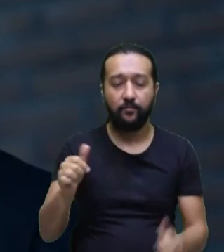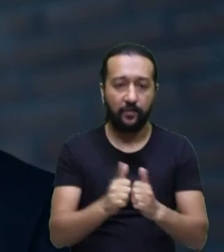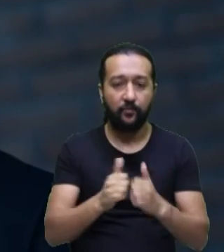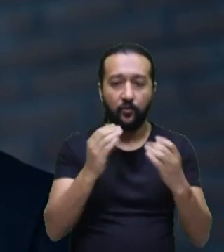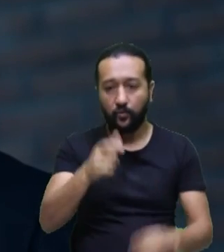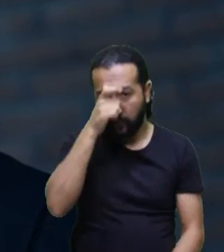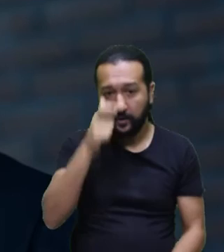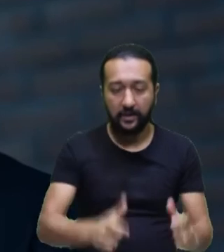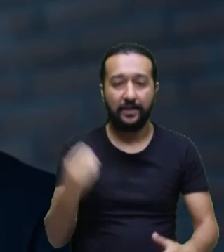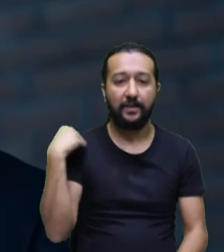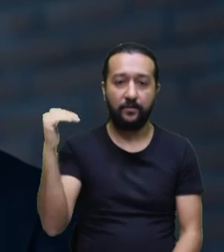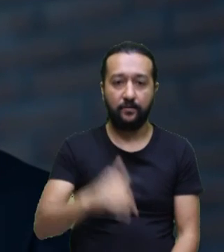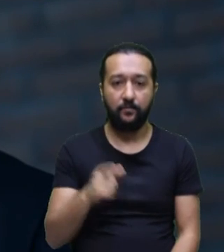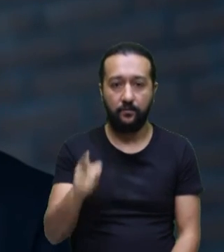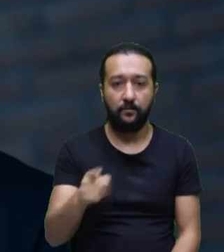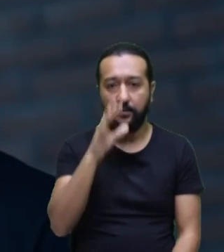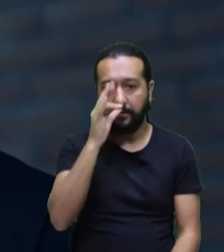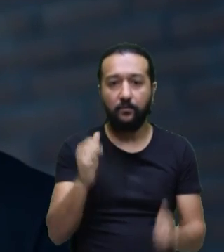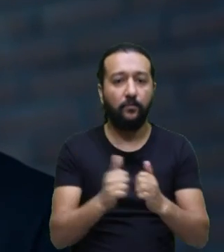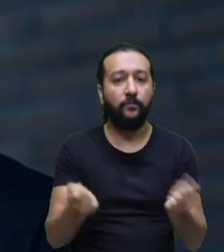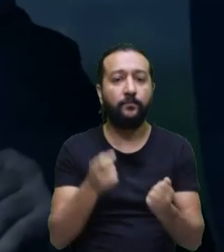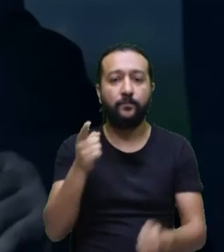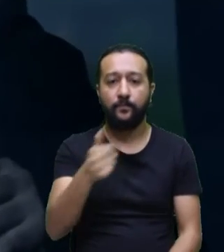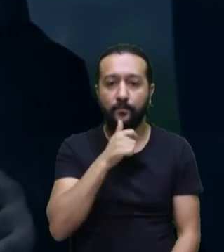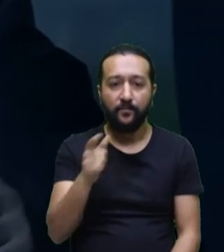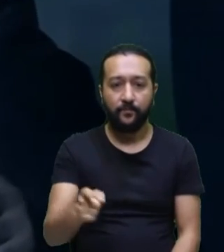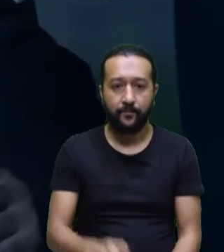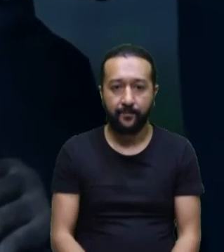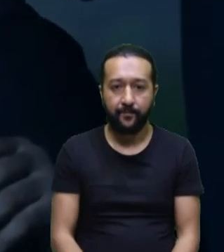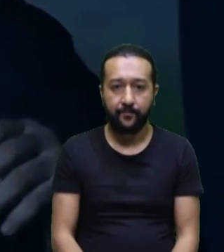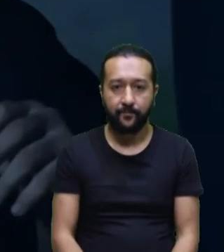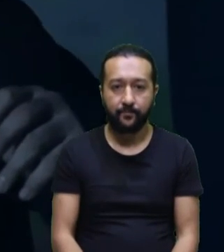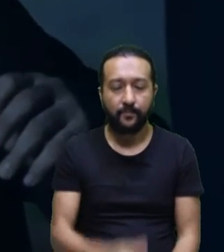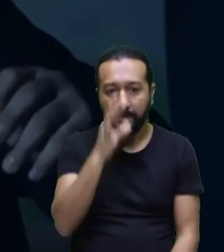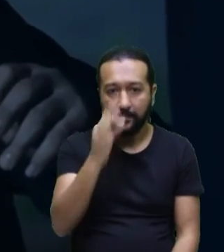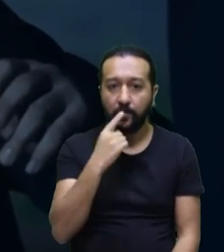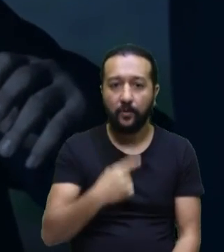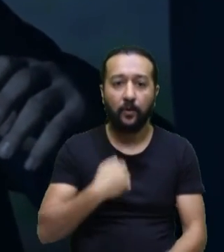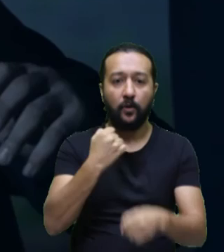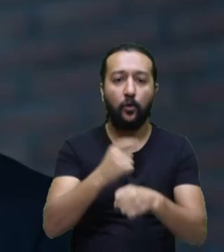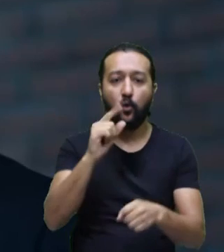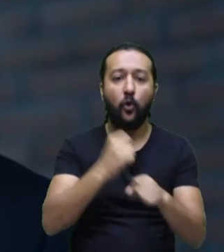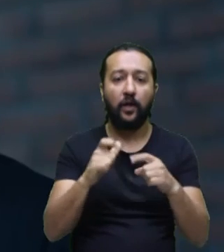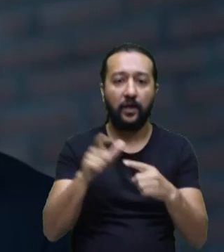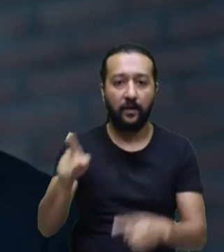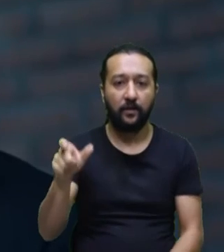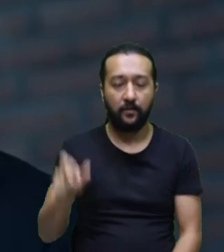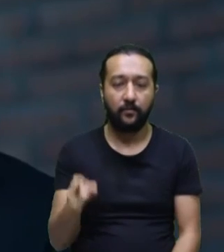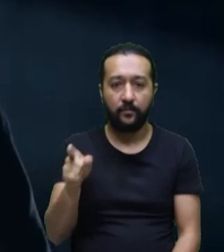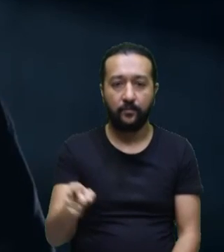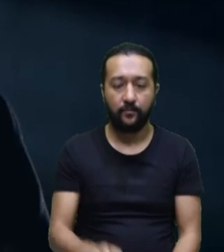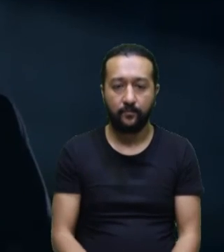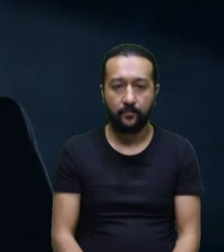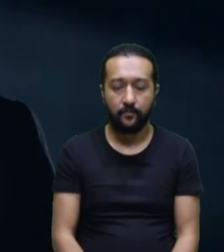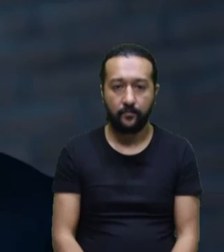adamla beraber Türkiye'ye yeni geldiler. Kimmiş birlikte çalıştığı adam? Kim? Gölge diye biri. Polat'la